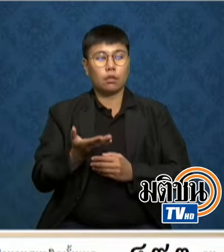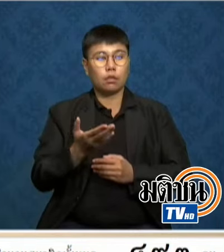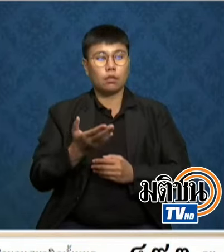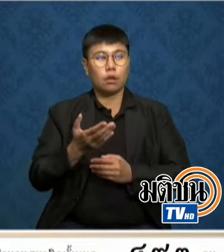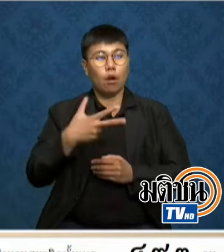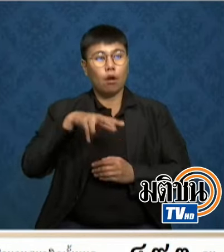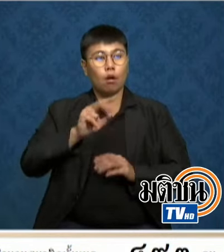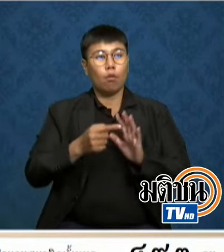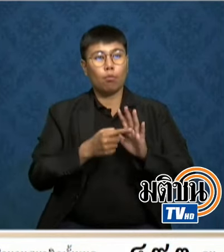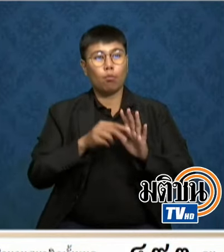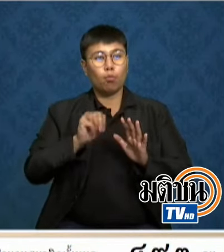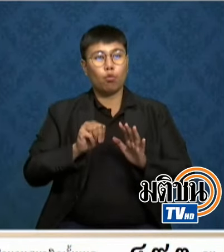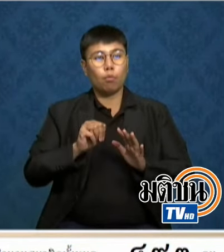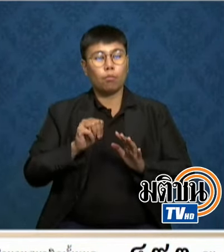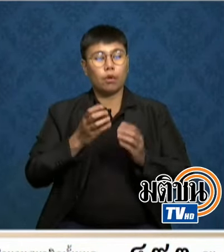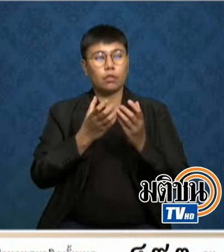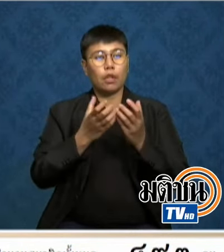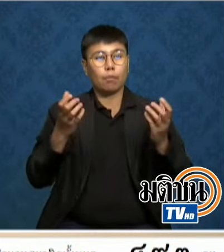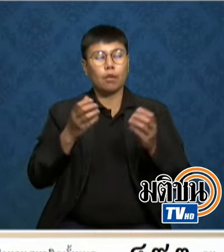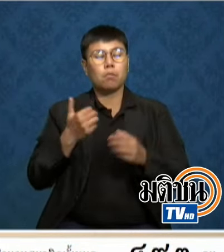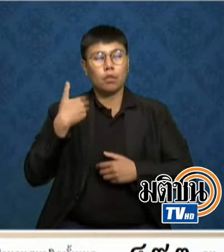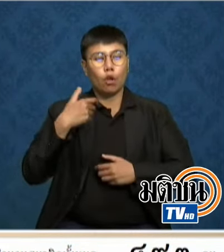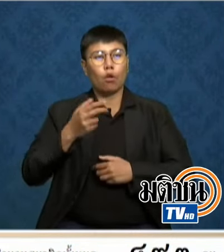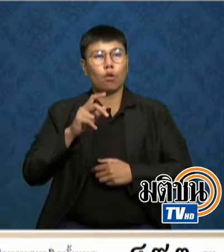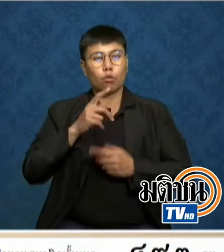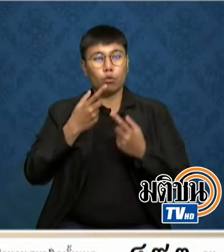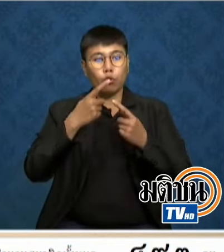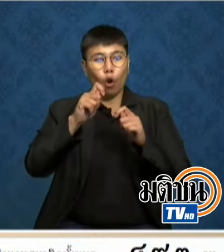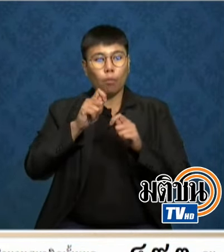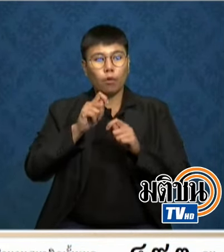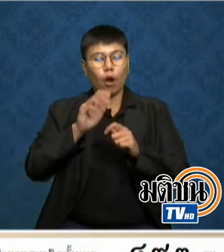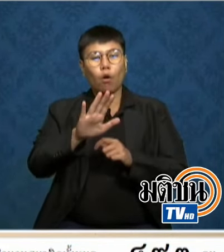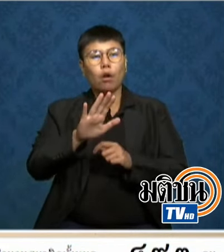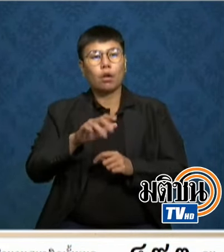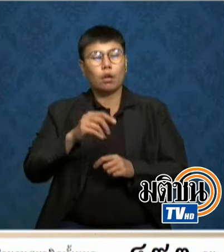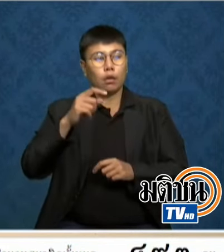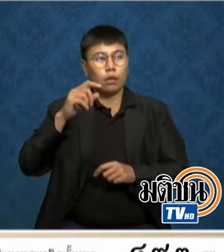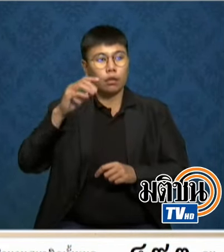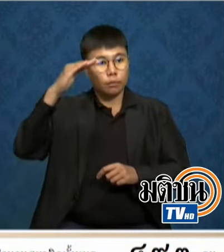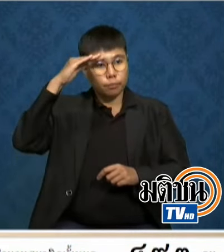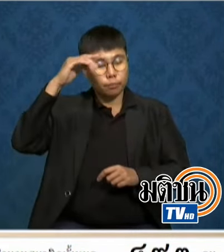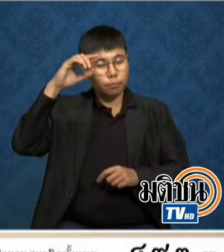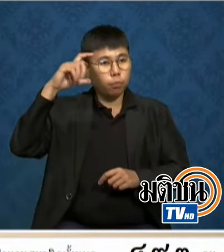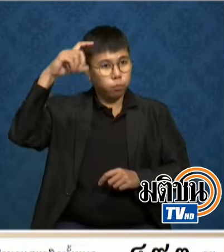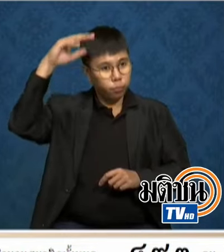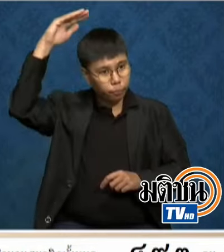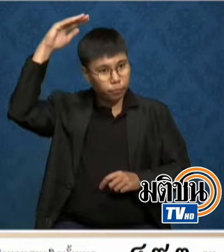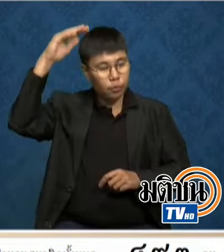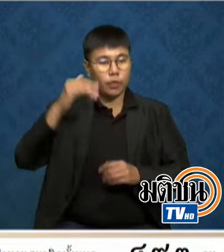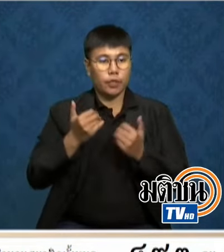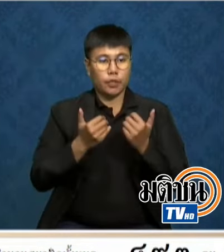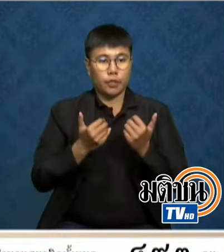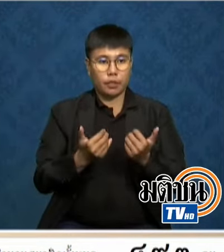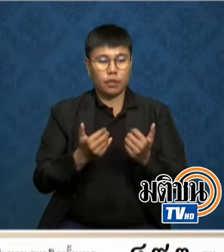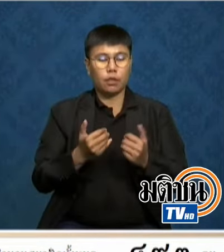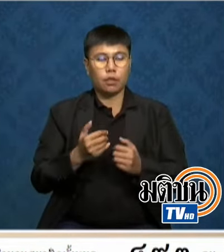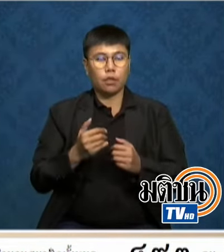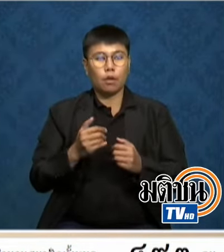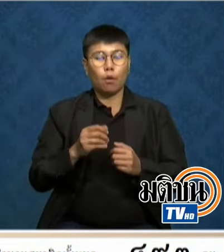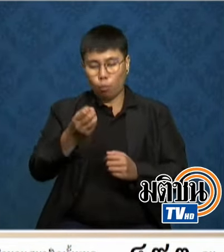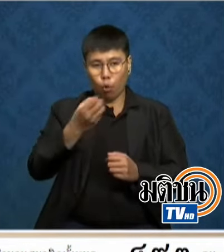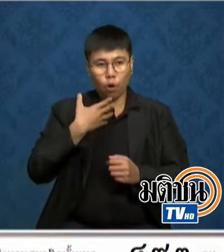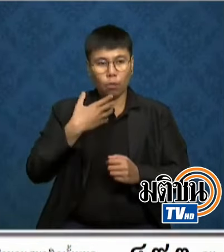รรมนะครับท่านก็ได้มาตอบกระทู้สดด้วยวาจาของท่านรังสิมันสัปดาห์นี้ท่านแจ้งหนังสือมาว่าท่านติ